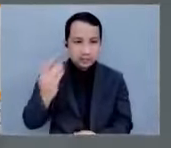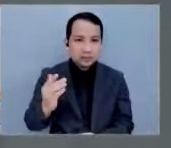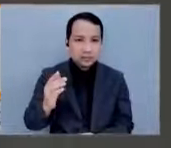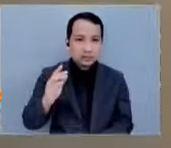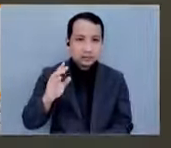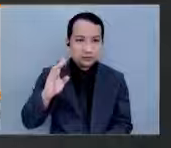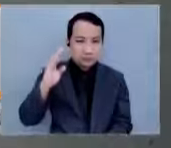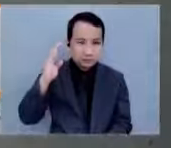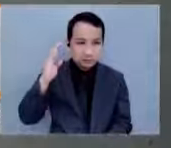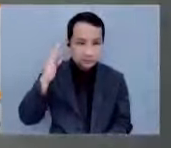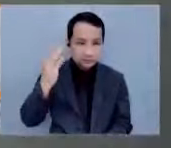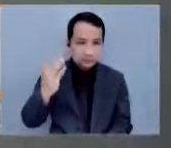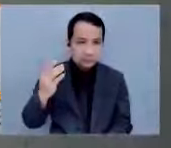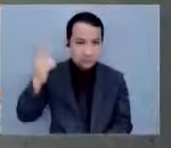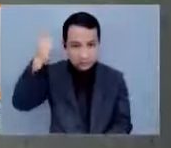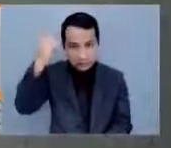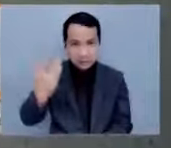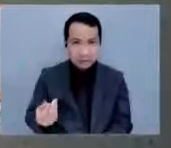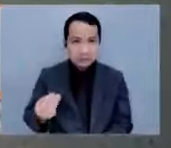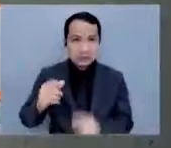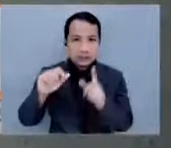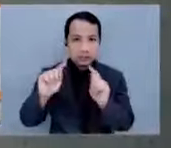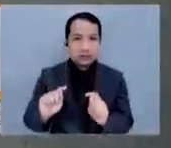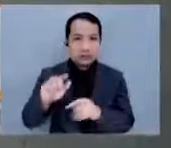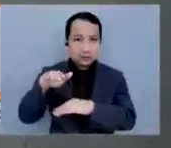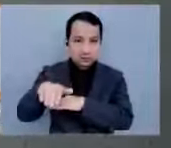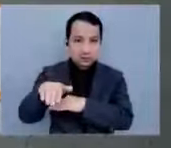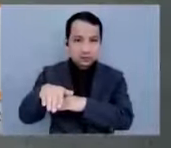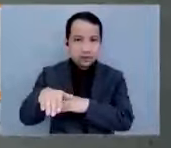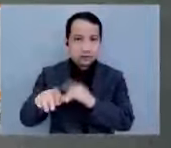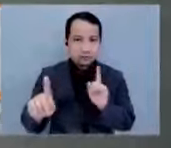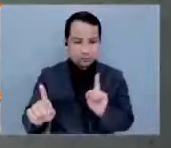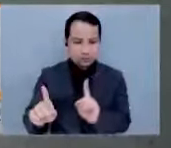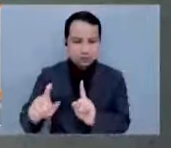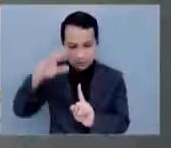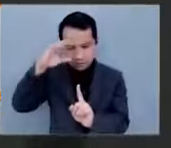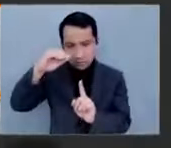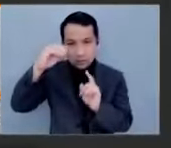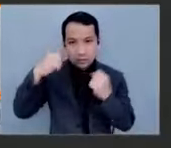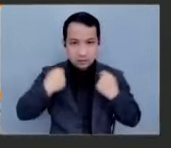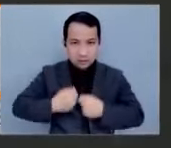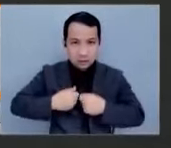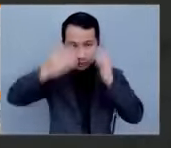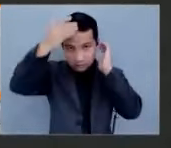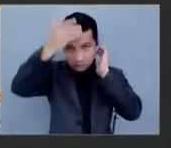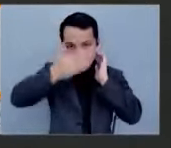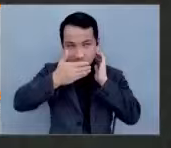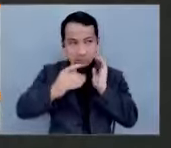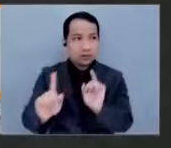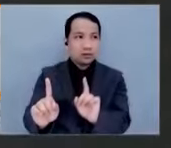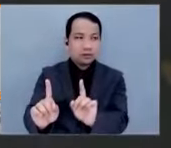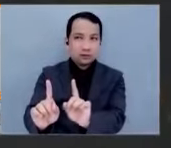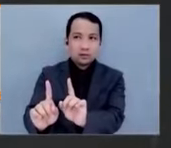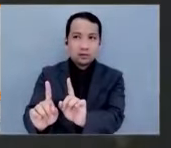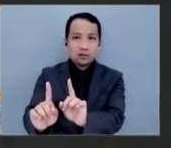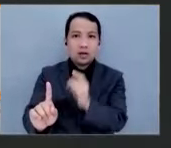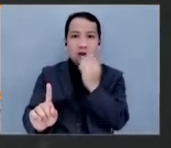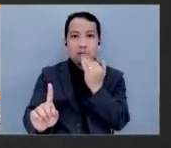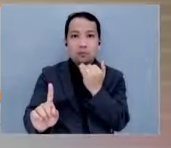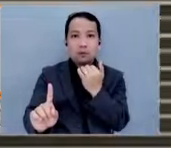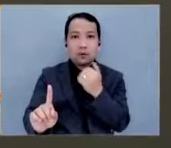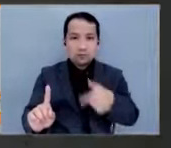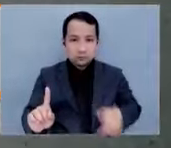hapon. Maya-maya pa, sinalubong siya ng isang lalaking naka-jacket at helmet. Mapapansing may hawak na baril ang